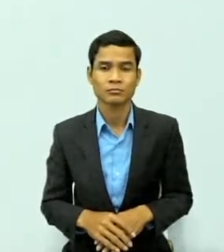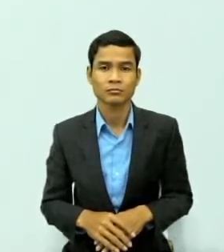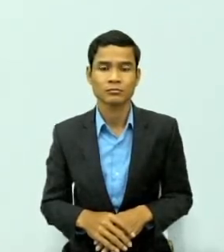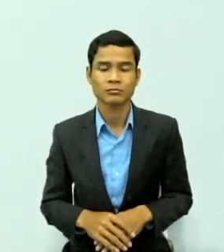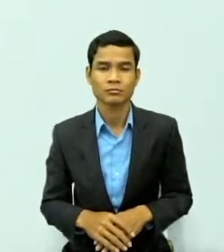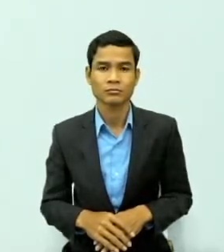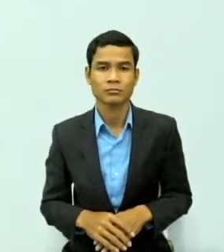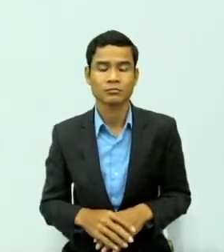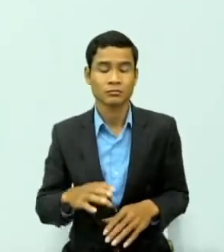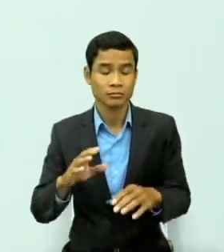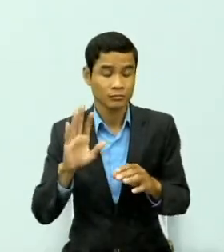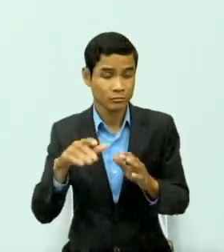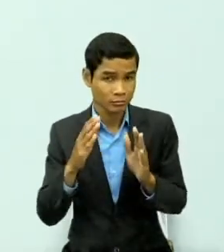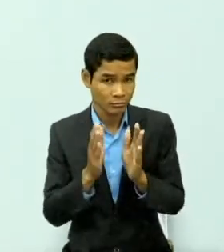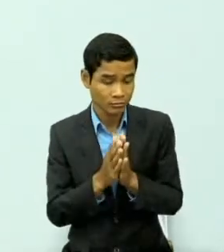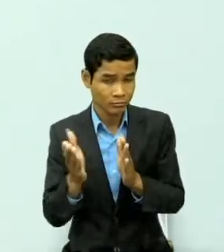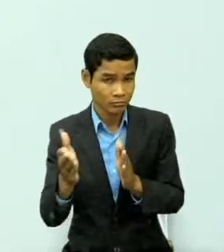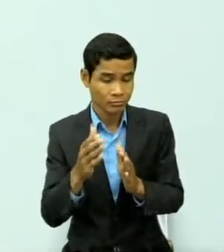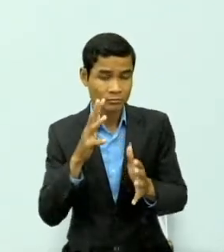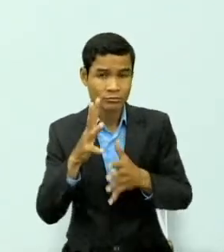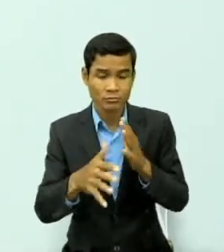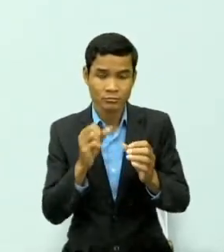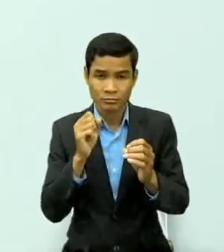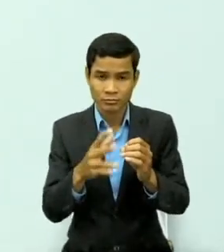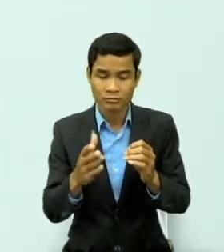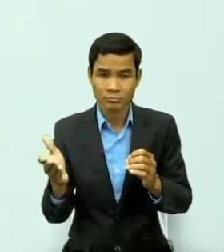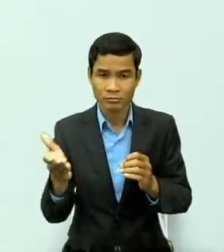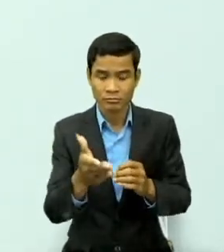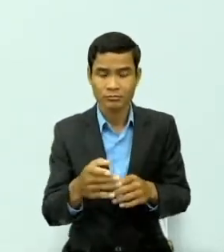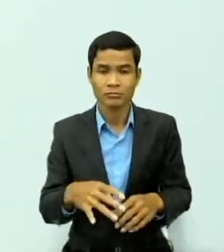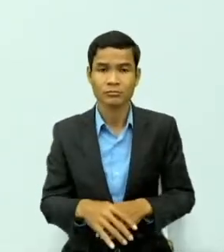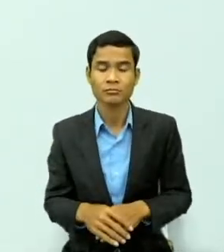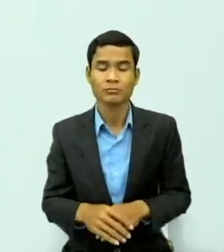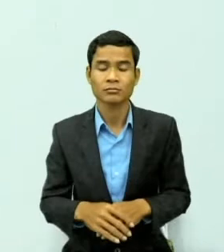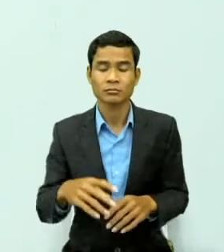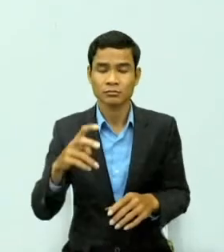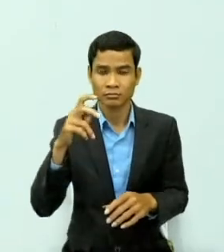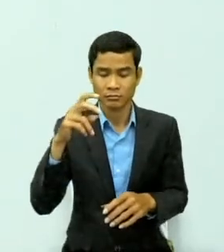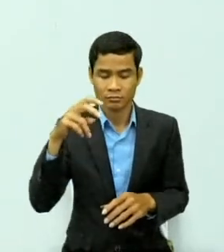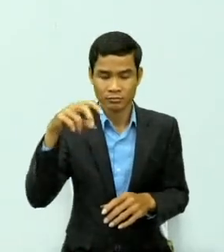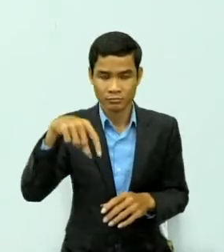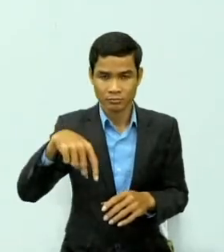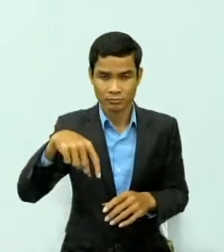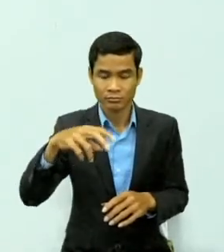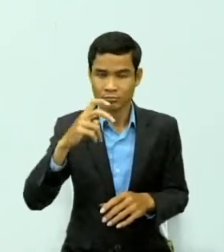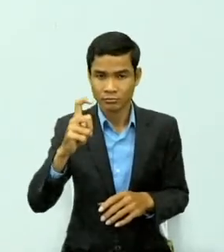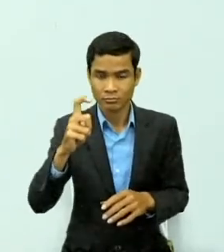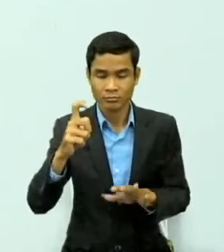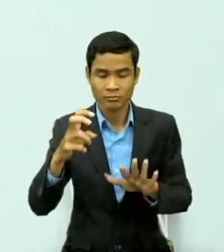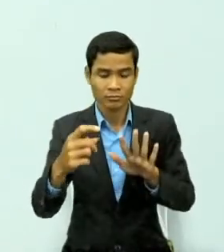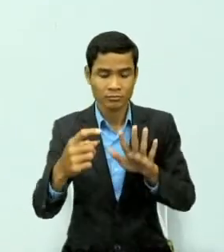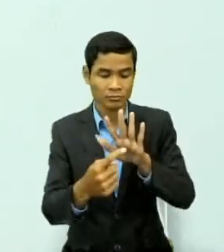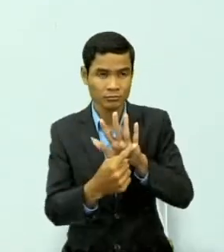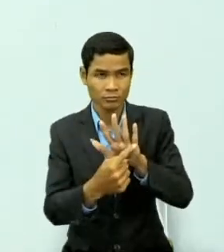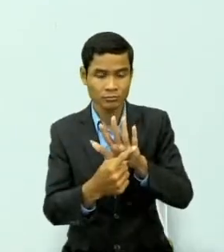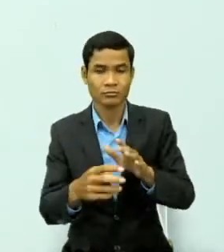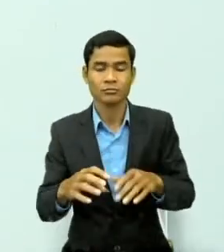ចាអរគុណកូនចាប់ផ្ដើមអានចាប់ផ្ដើមខអឺ